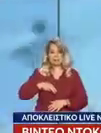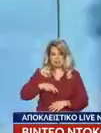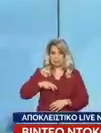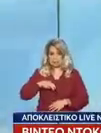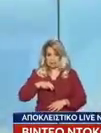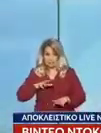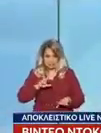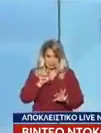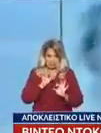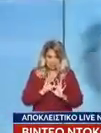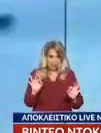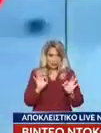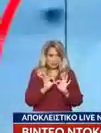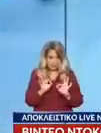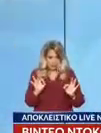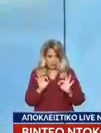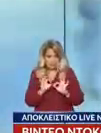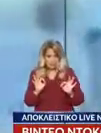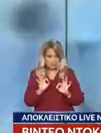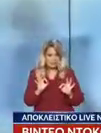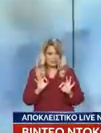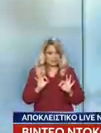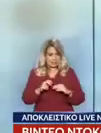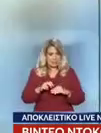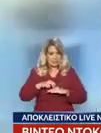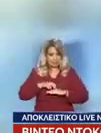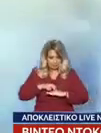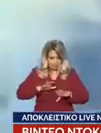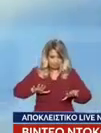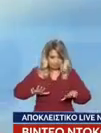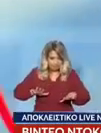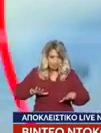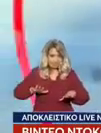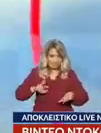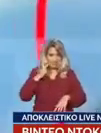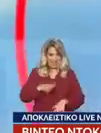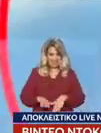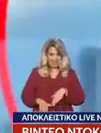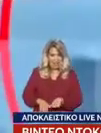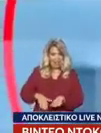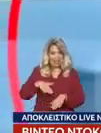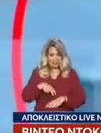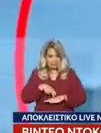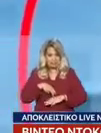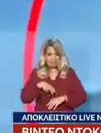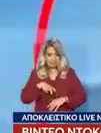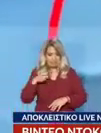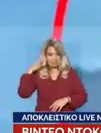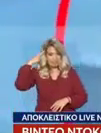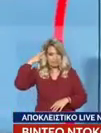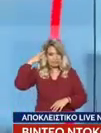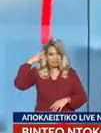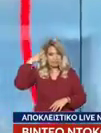δηλαδή βουτάει. Ναι. Η διστακτικότητα που φαίνεται από τον βηματισμό του ίσως είναι αυτό που σου